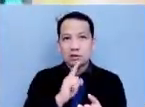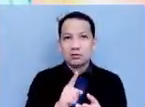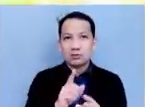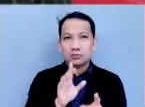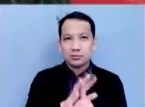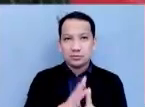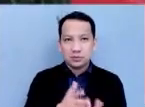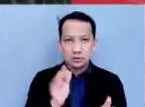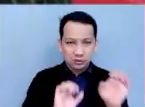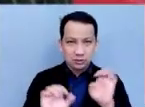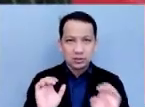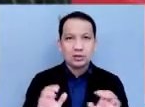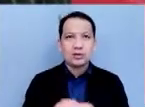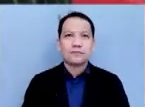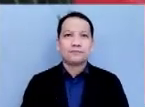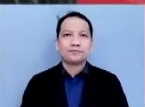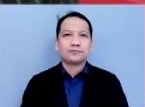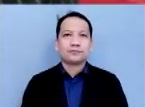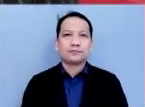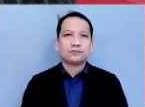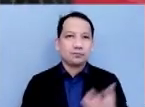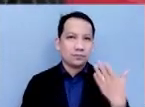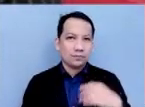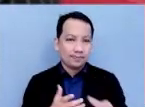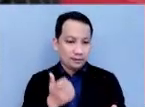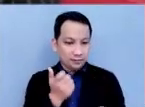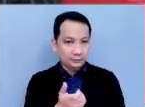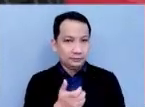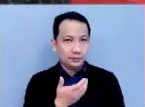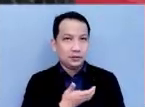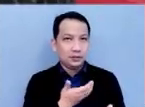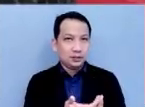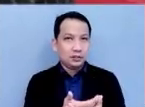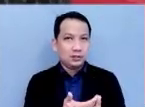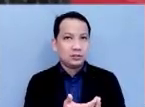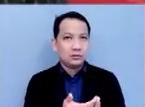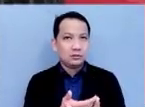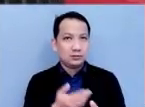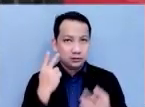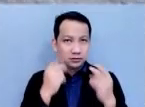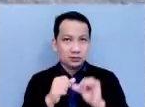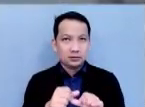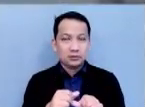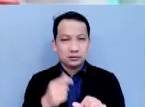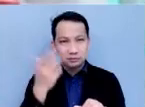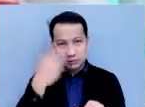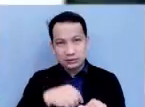mo, na yun, makuha mo, ma-entertain mo na sa'yo na talaga.